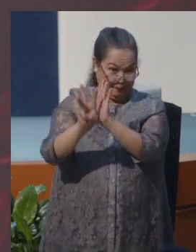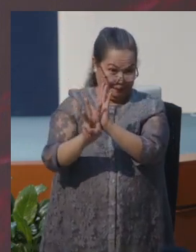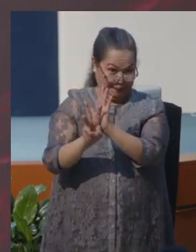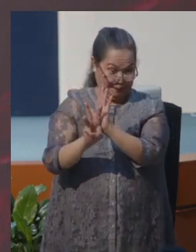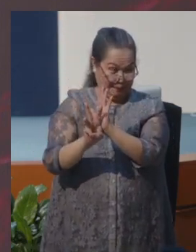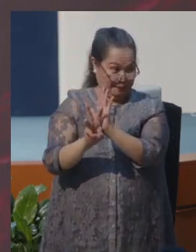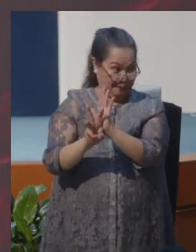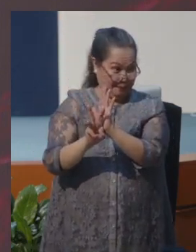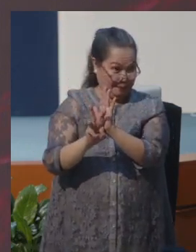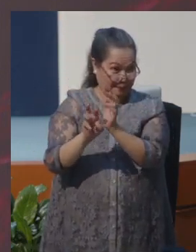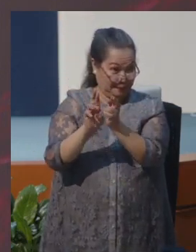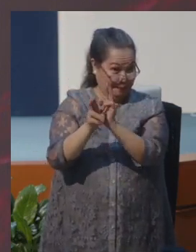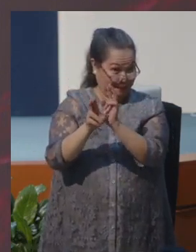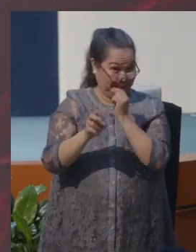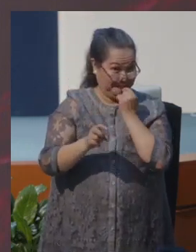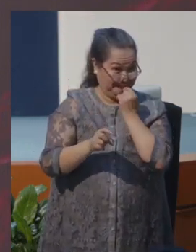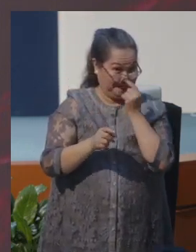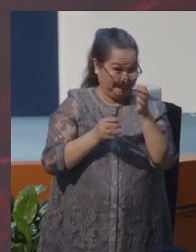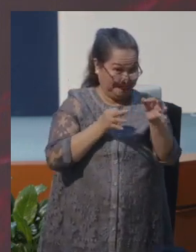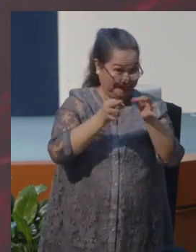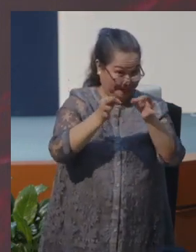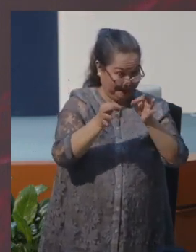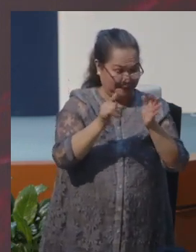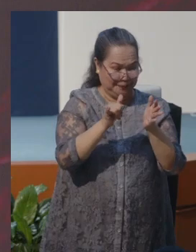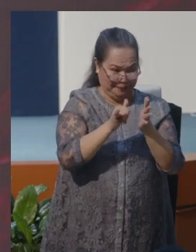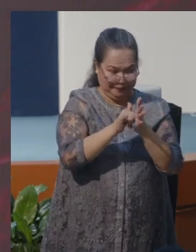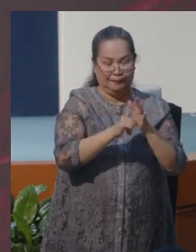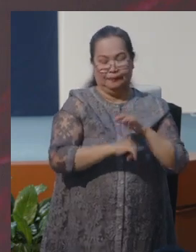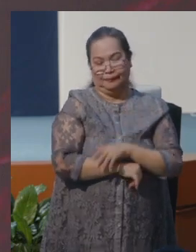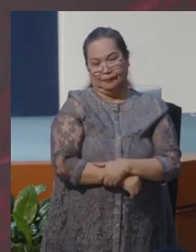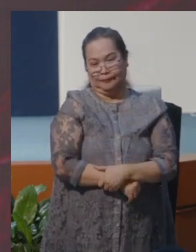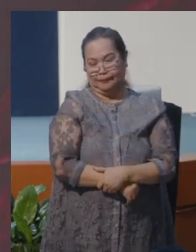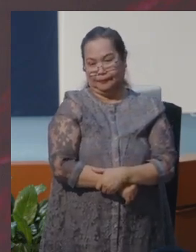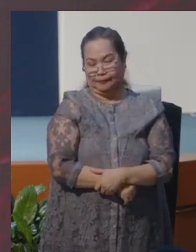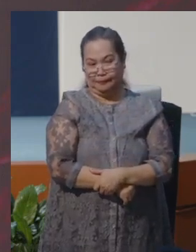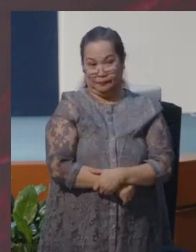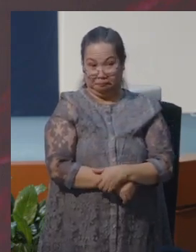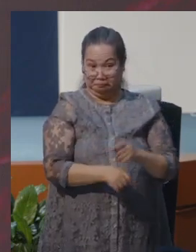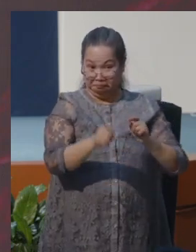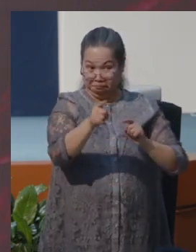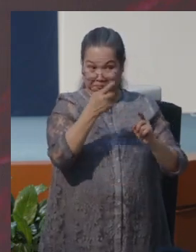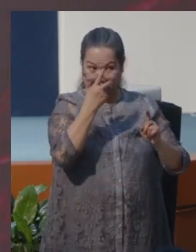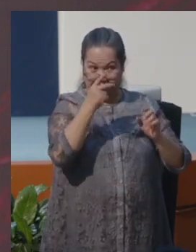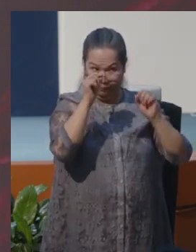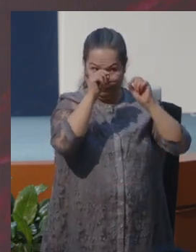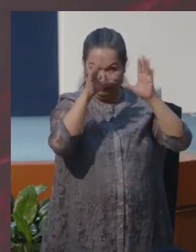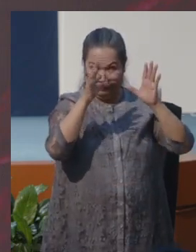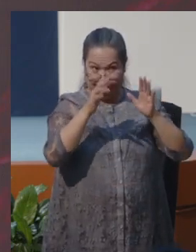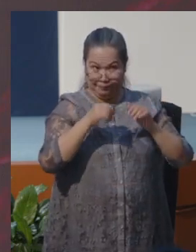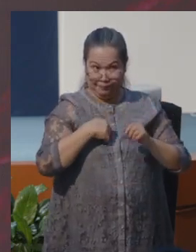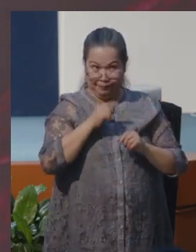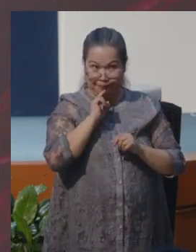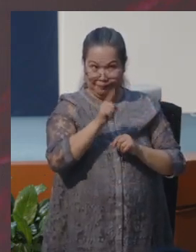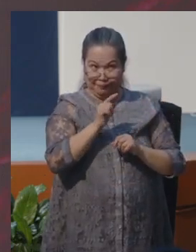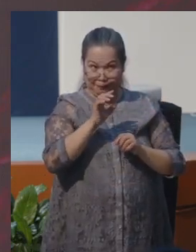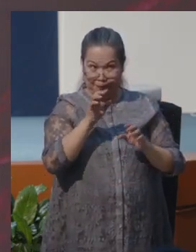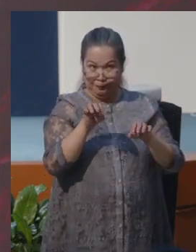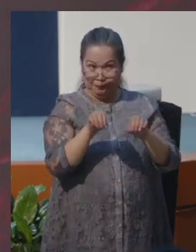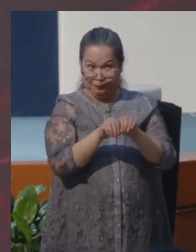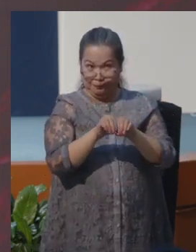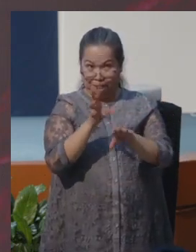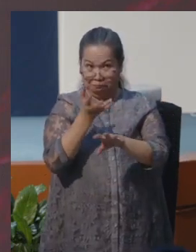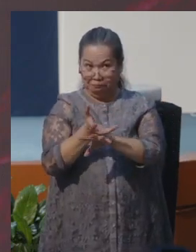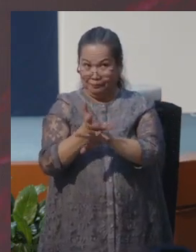ng Reformed Expository Commentary. It may seem rather surprising that these rather ordinary